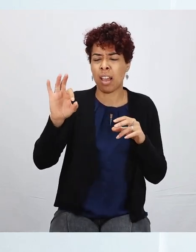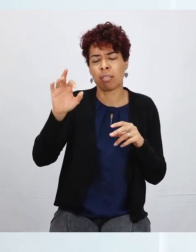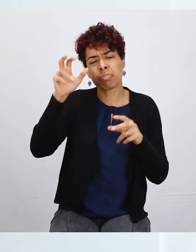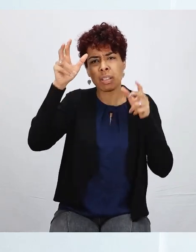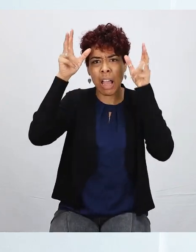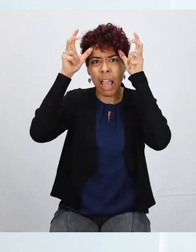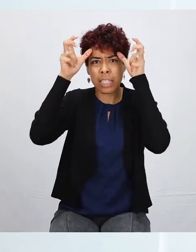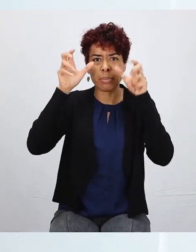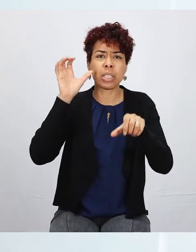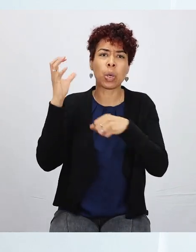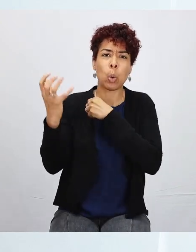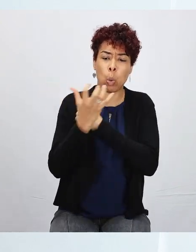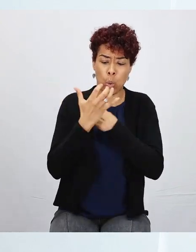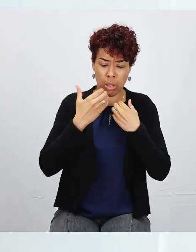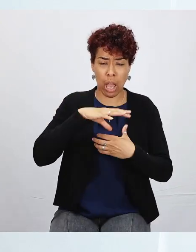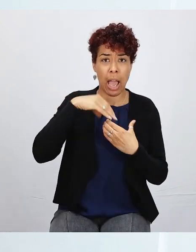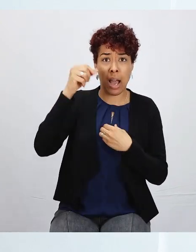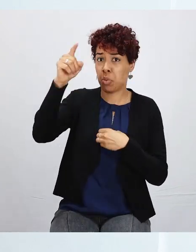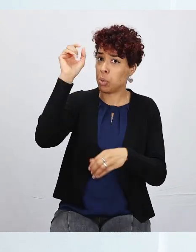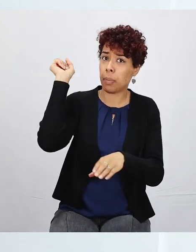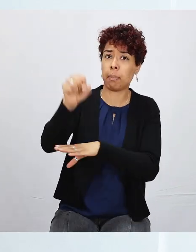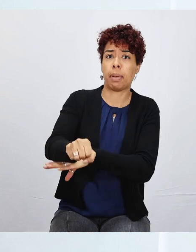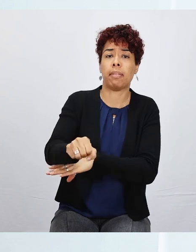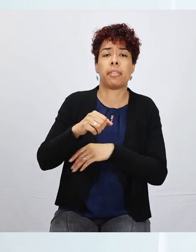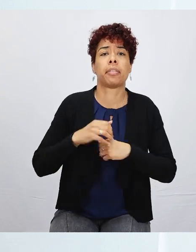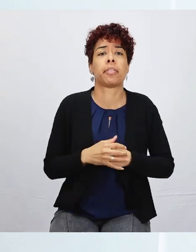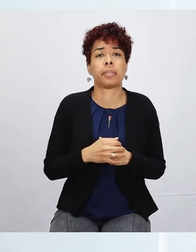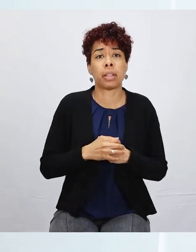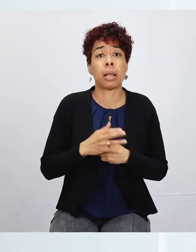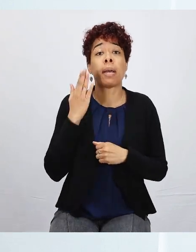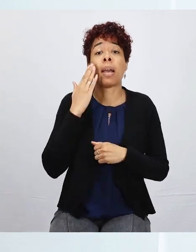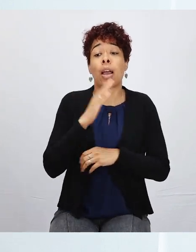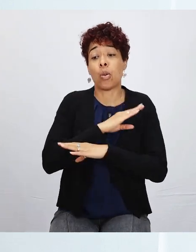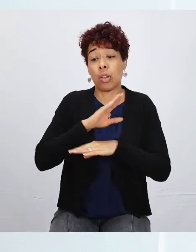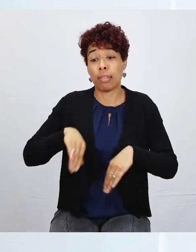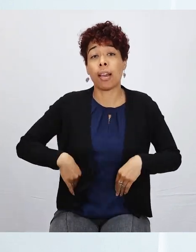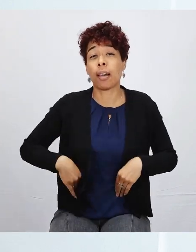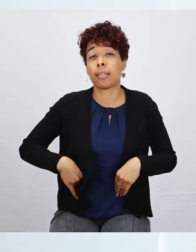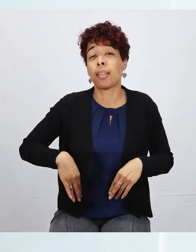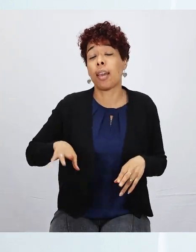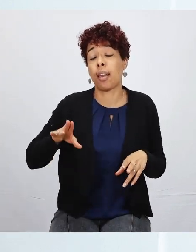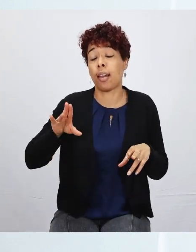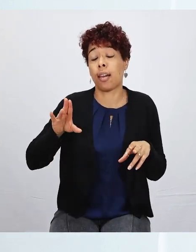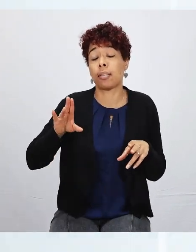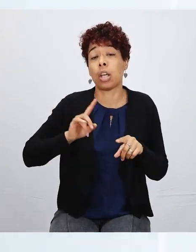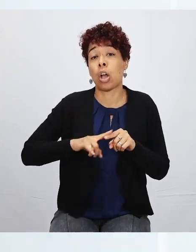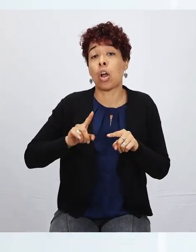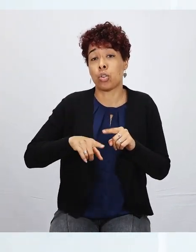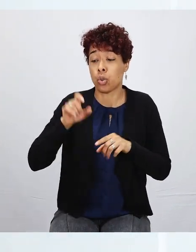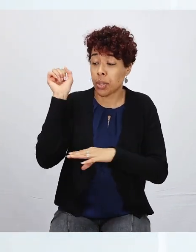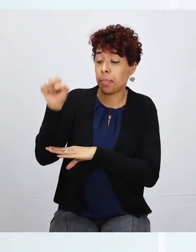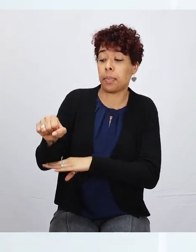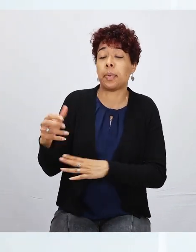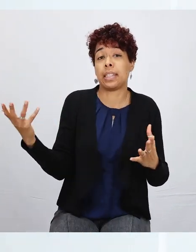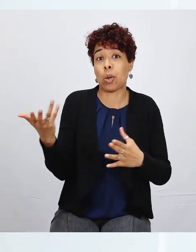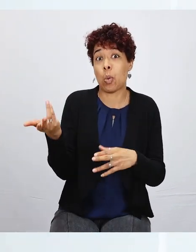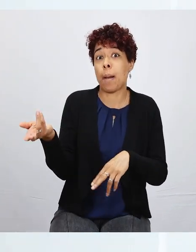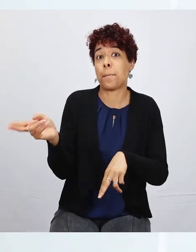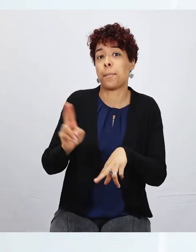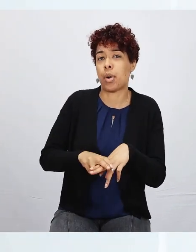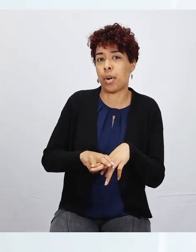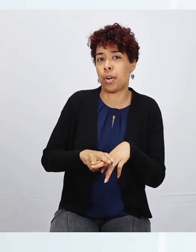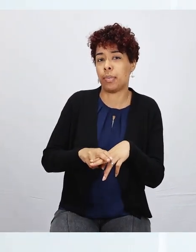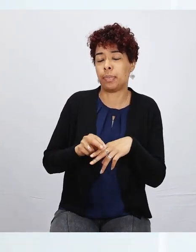Mais il y a un ennemi qui va être le dernier à succomber, c'est la mort. 1 Corinthiens 15, 26, le dernier ennemi qui sera